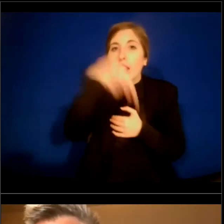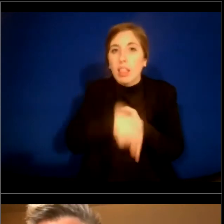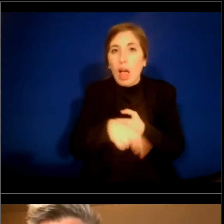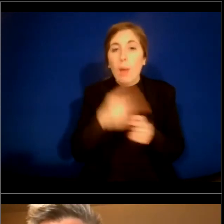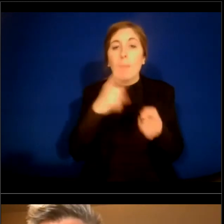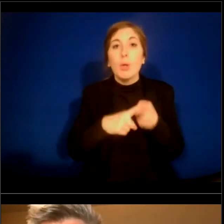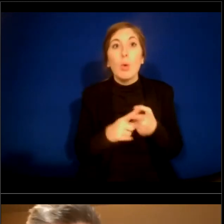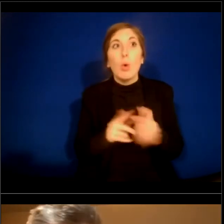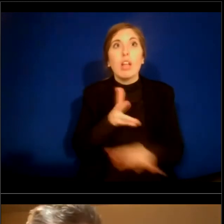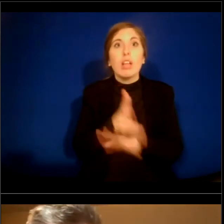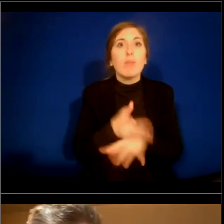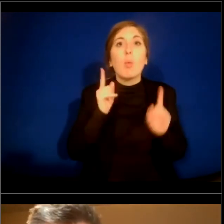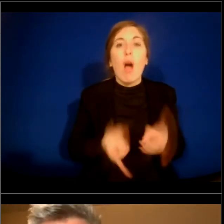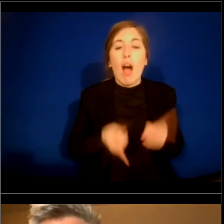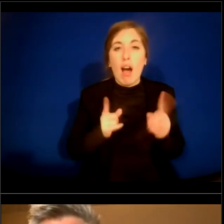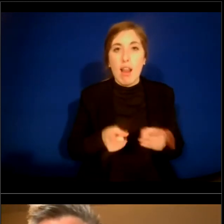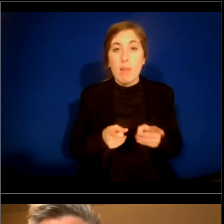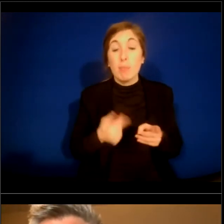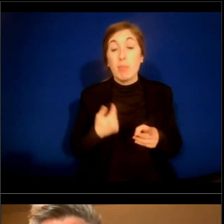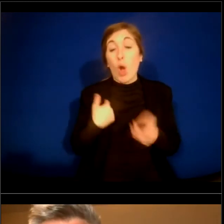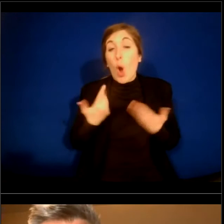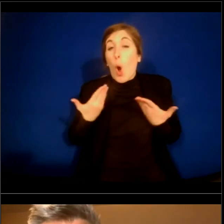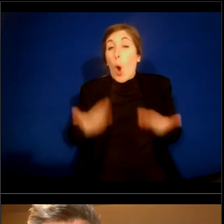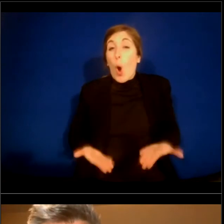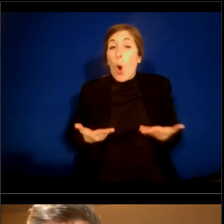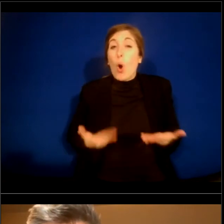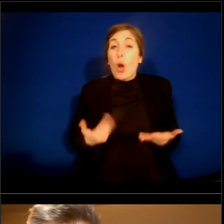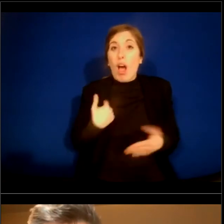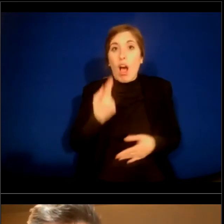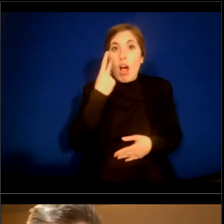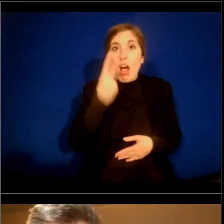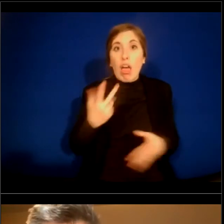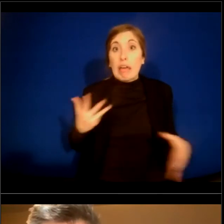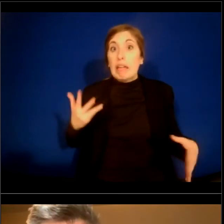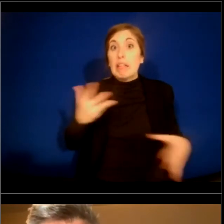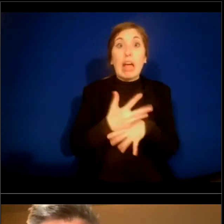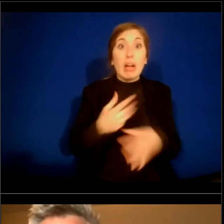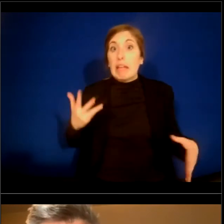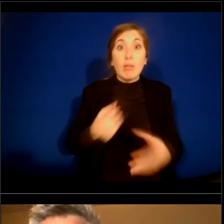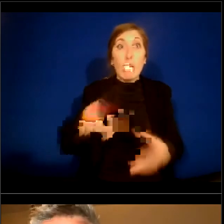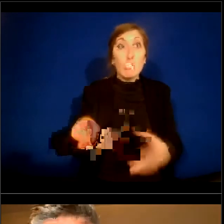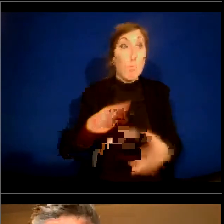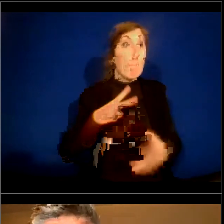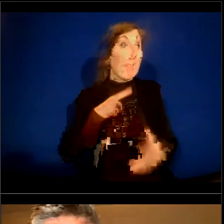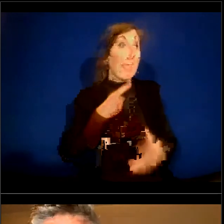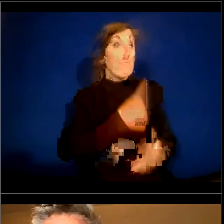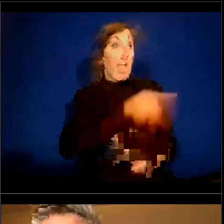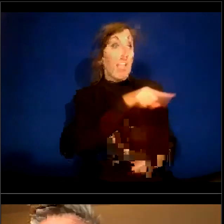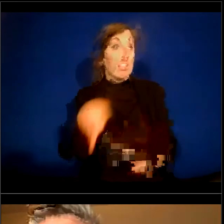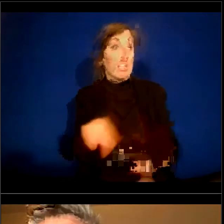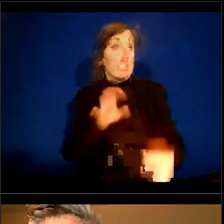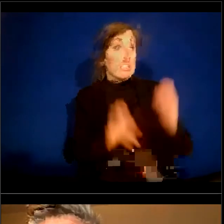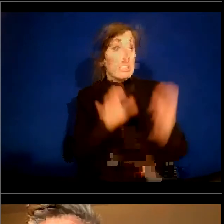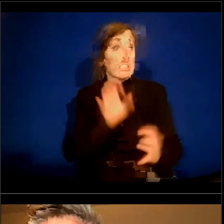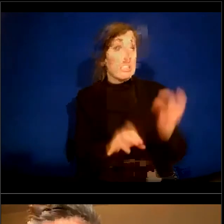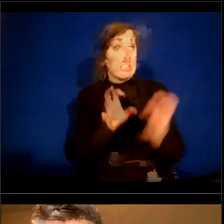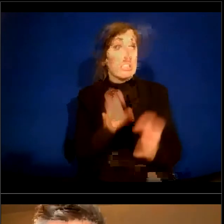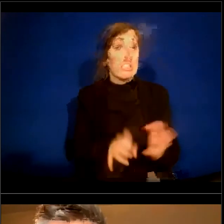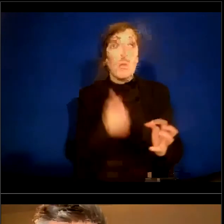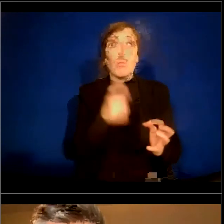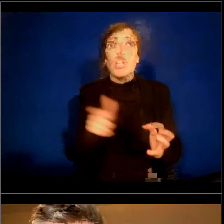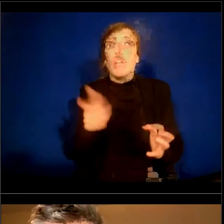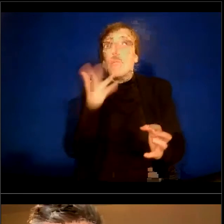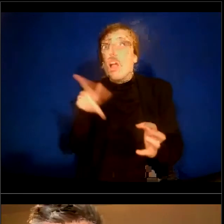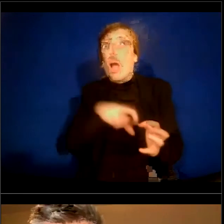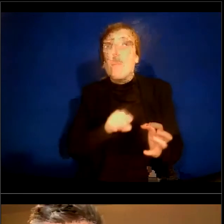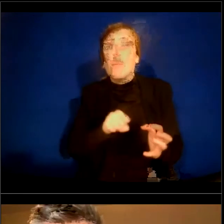Non vedo in questo momento delle grandi misure all'interno degli ospedali e i territori sono presenti sul territorio, perché c'è un po'